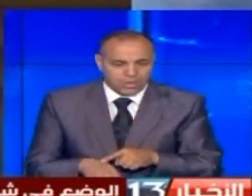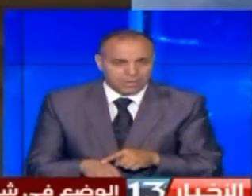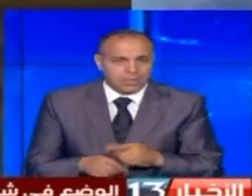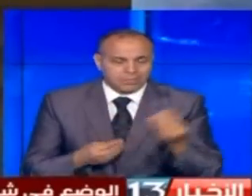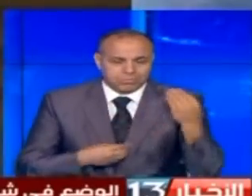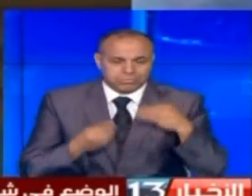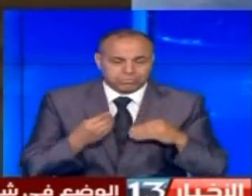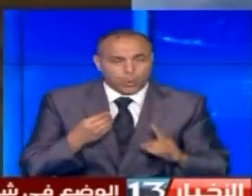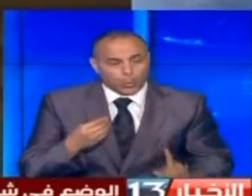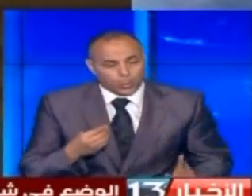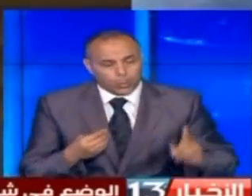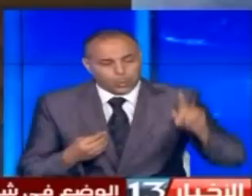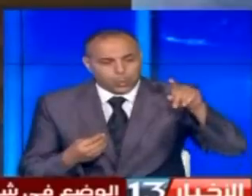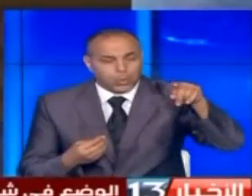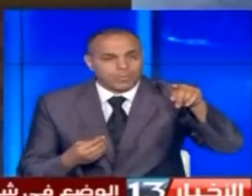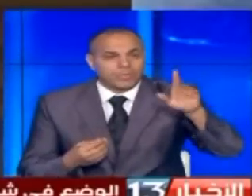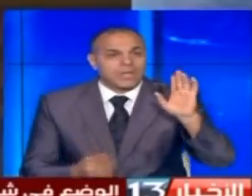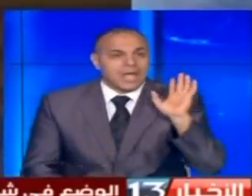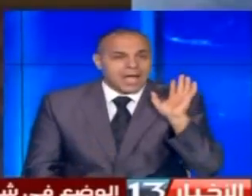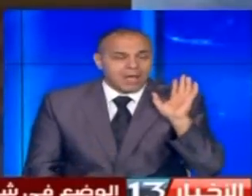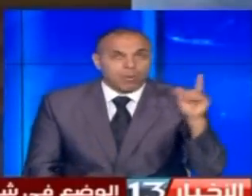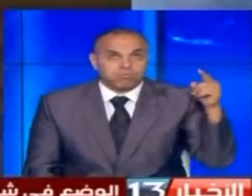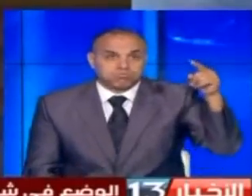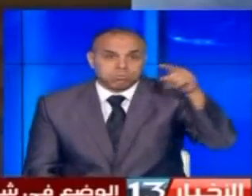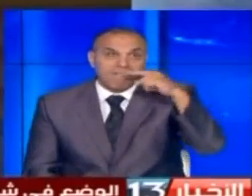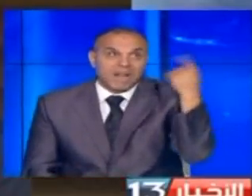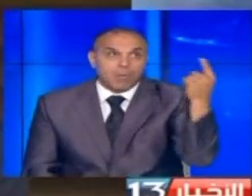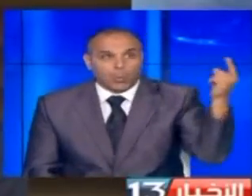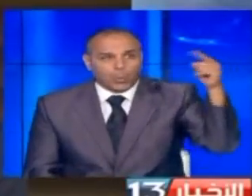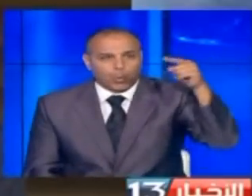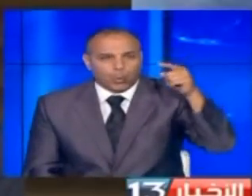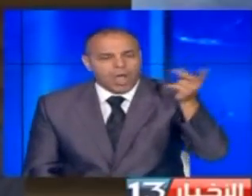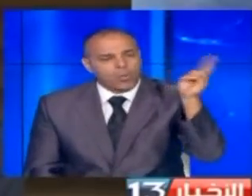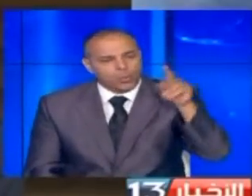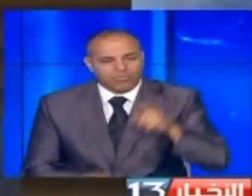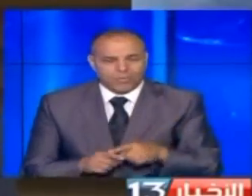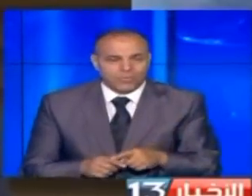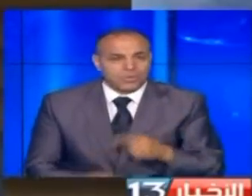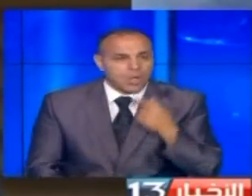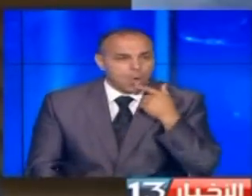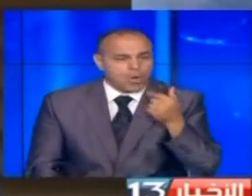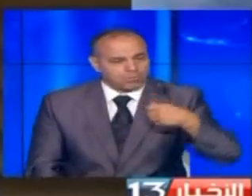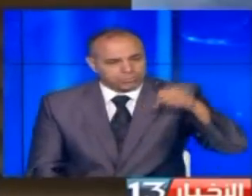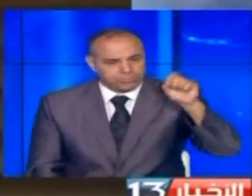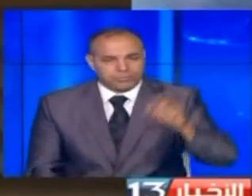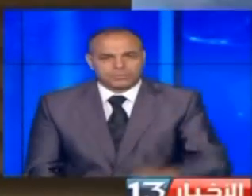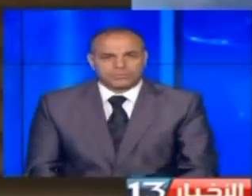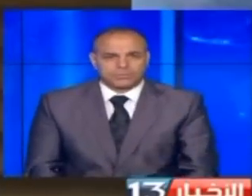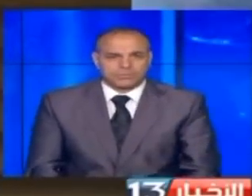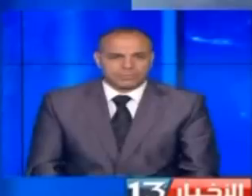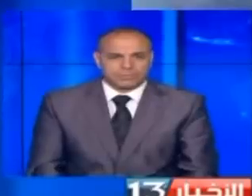أجرت تجربة إطلاق صاروخ باليستي عابر للقارات مرة أخرى وبنجاح.